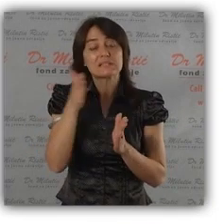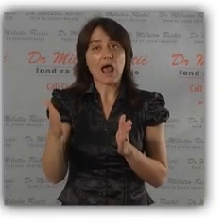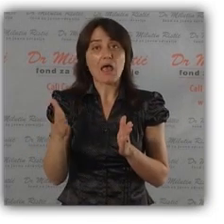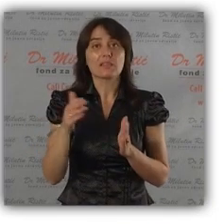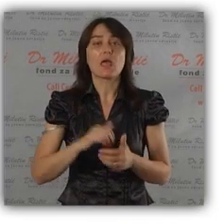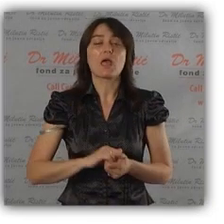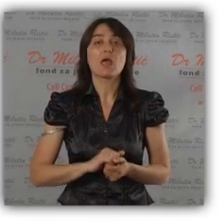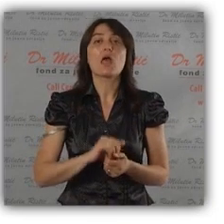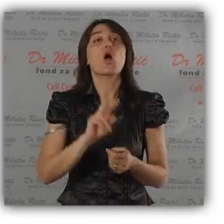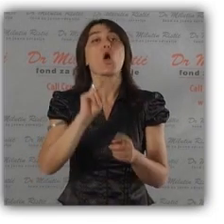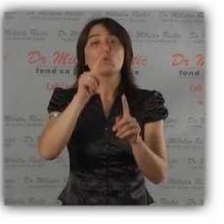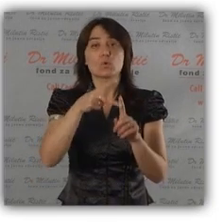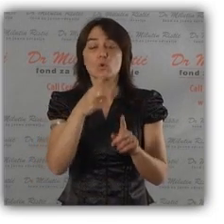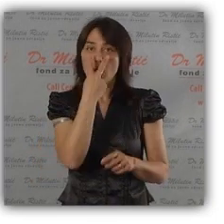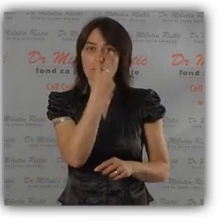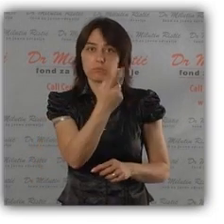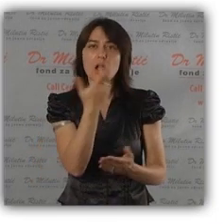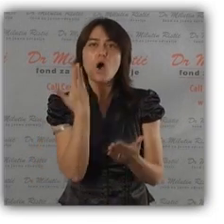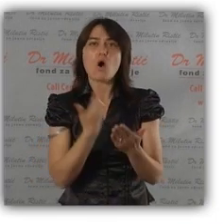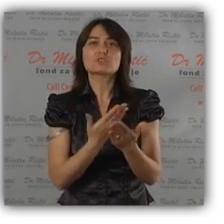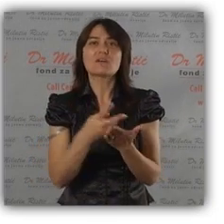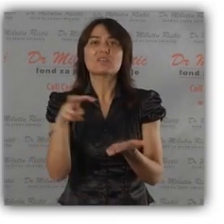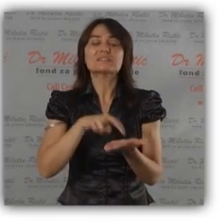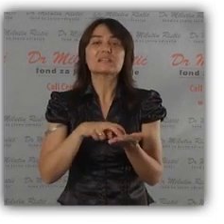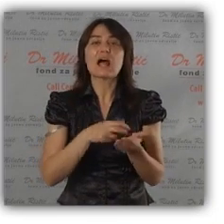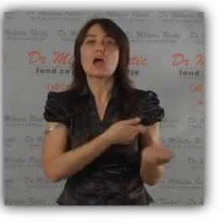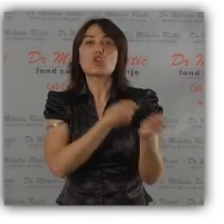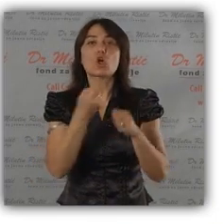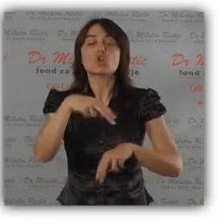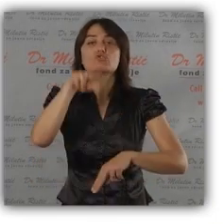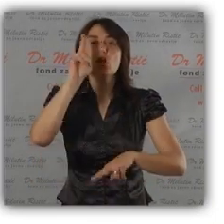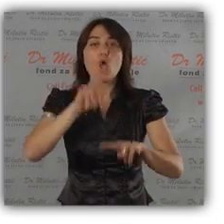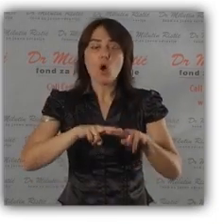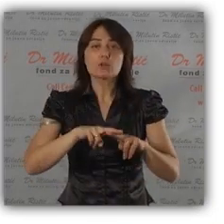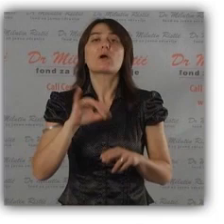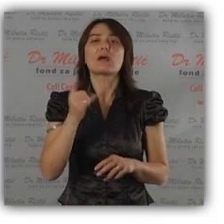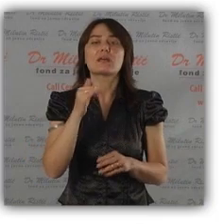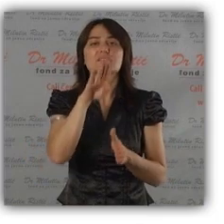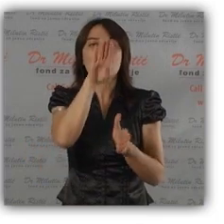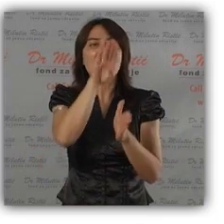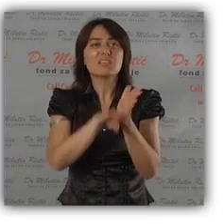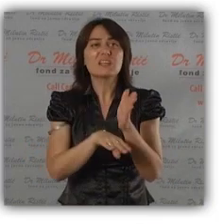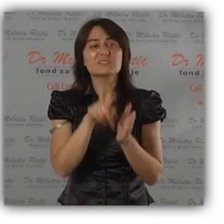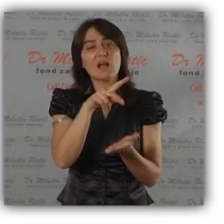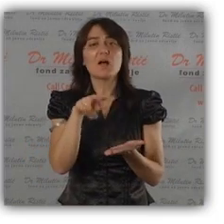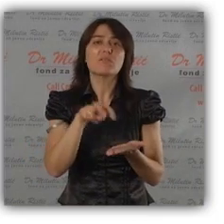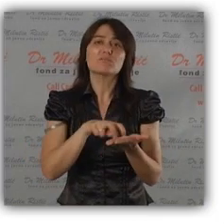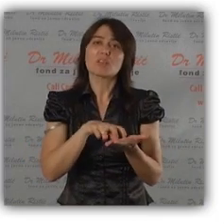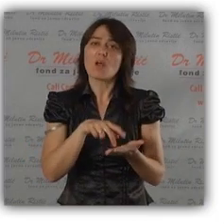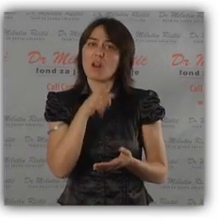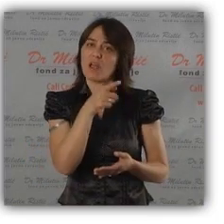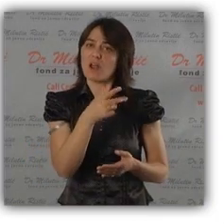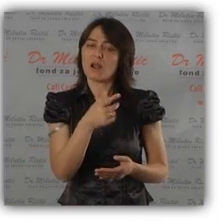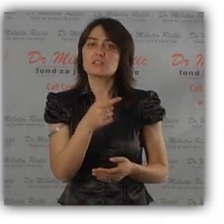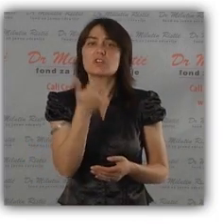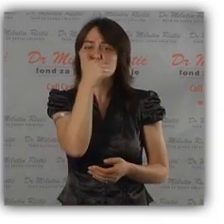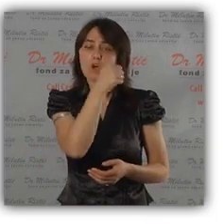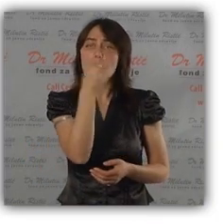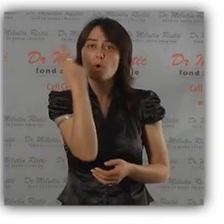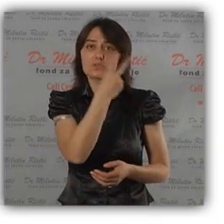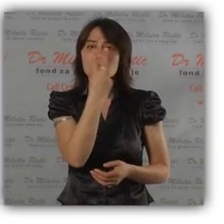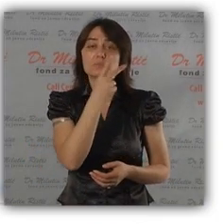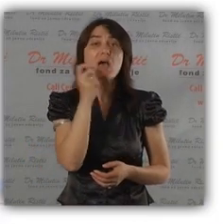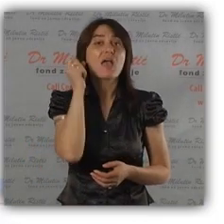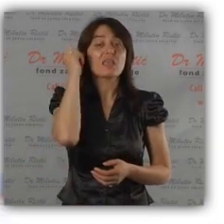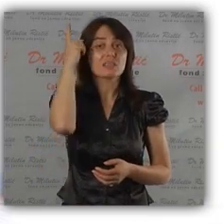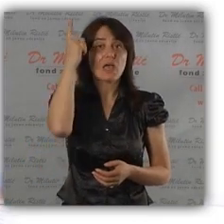S druge strane, drugi aspekt koji leži u osnovi straha od donošenja odluke jeste niska tolerancija na